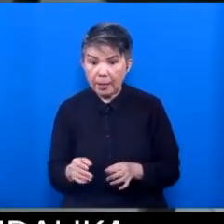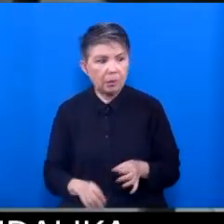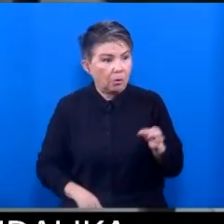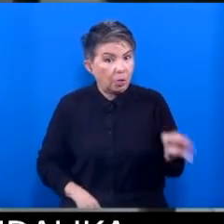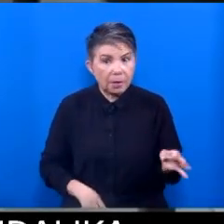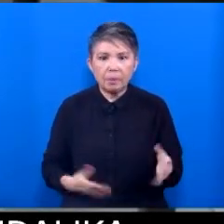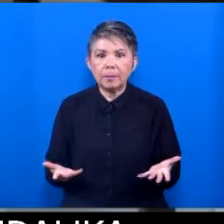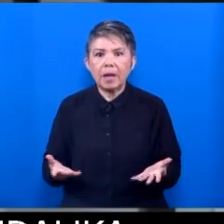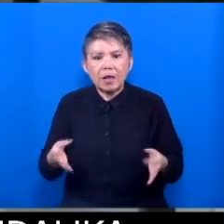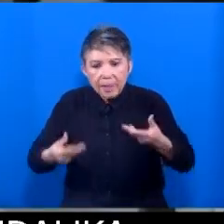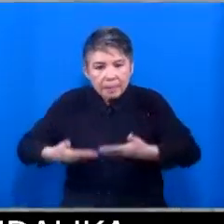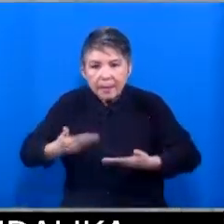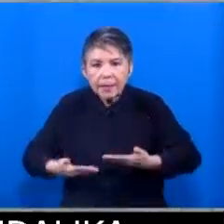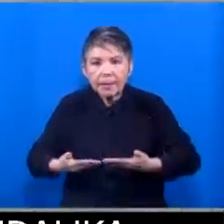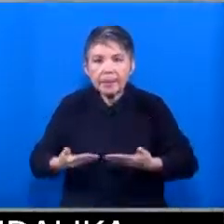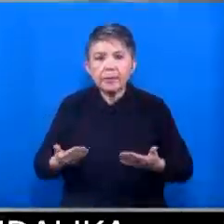gitu,